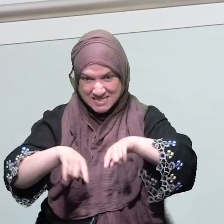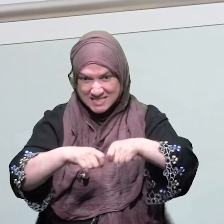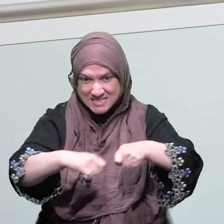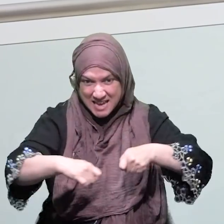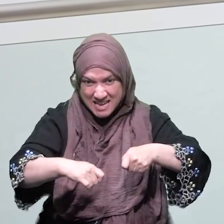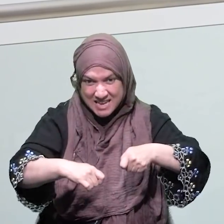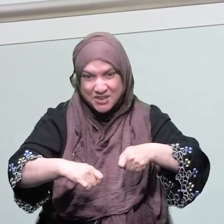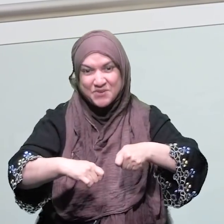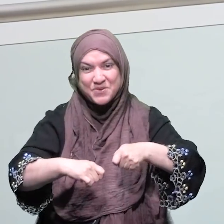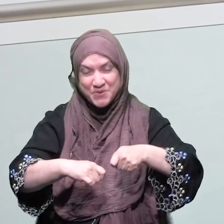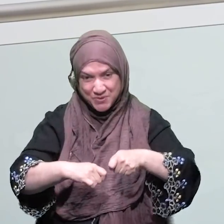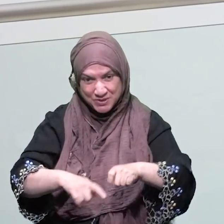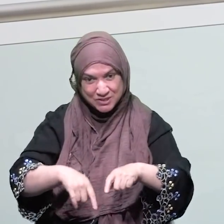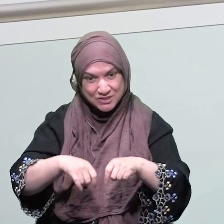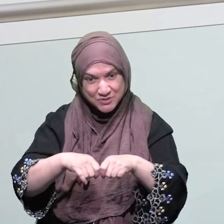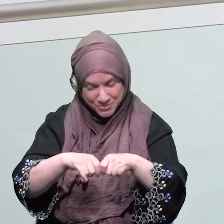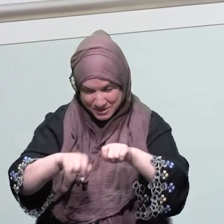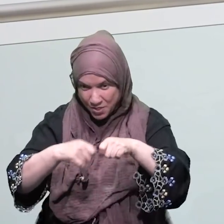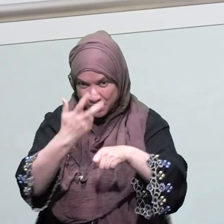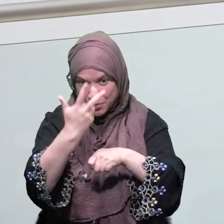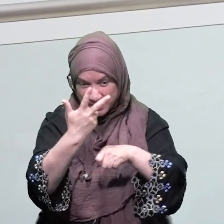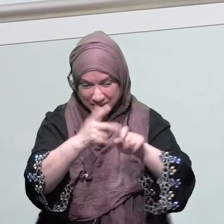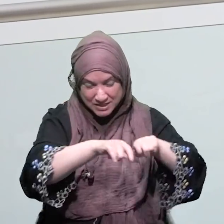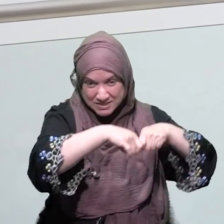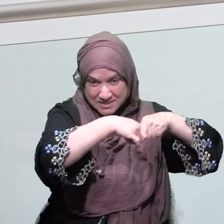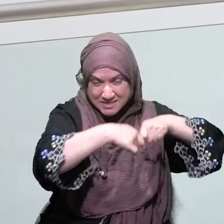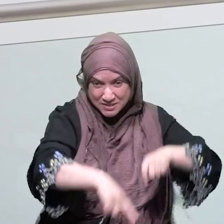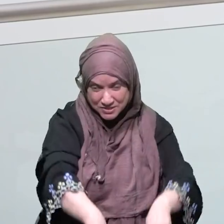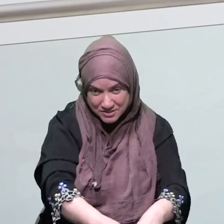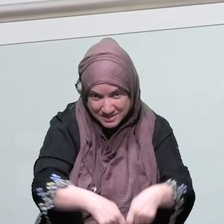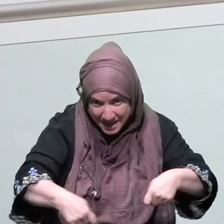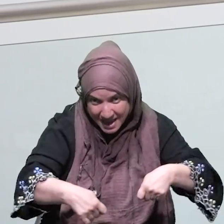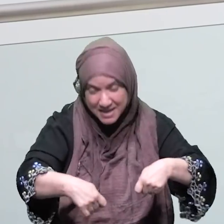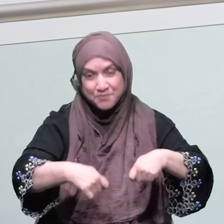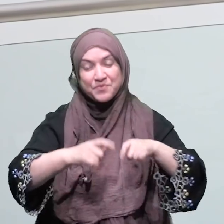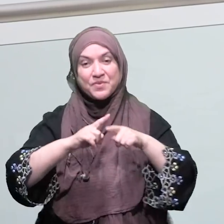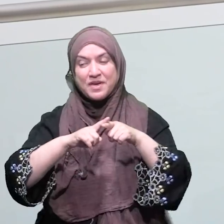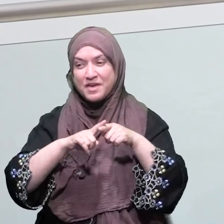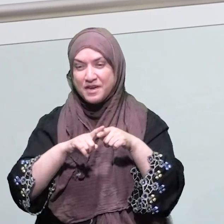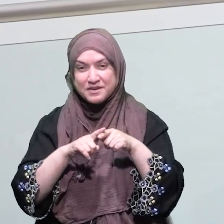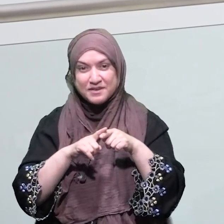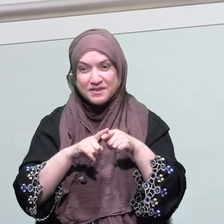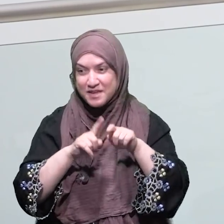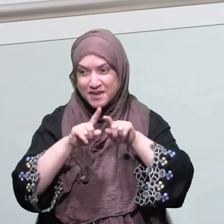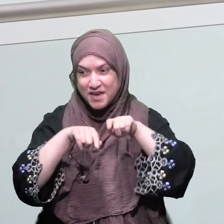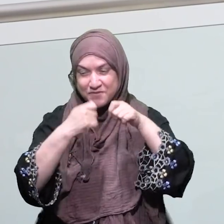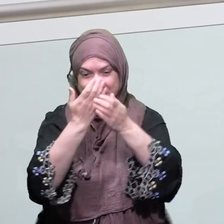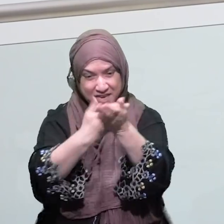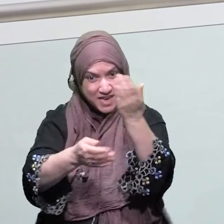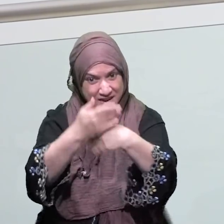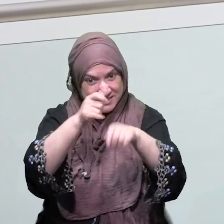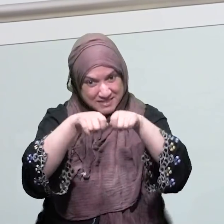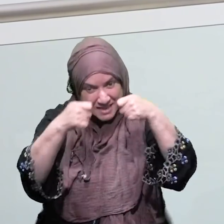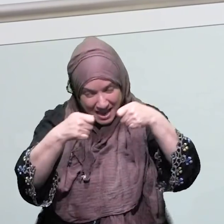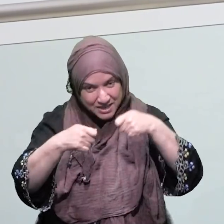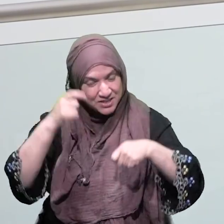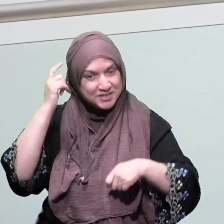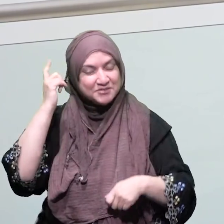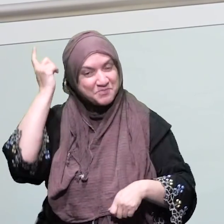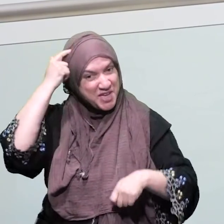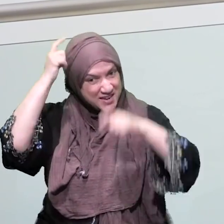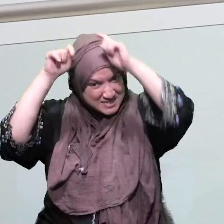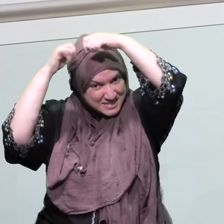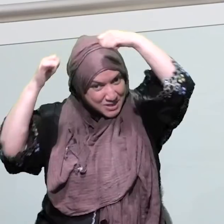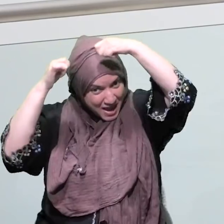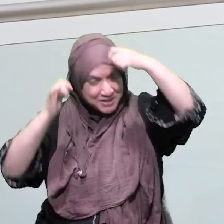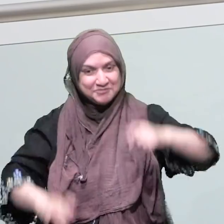عَلَيْكَ, and يَضْرِبُ كُلِّ مَكَانٍ يَضْرِبُ مَكَانَ كُلِّ عُقْدَةٍ. He strikes the place of every